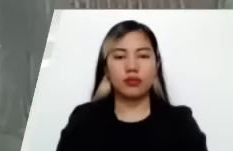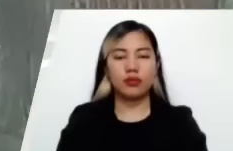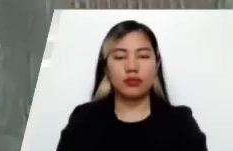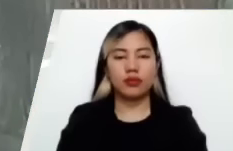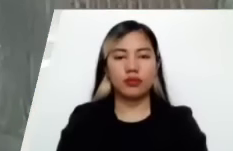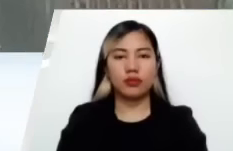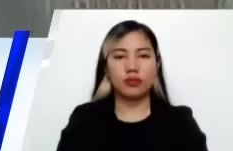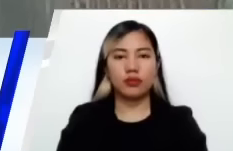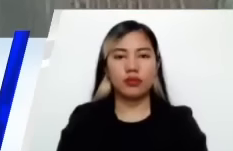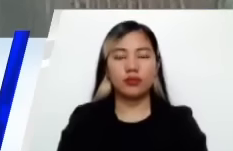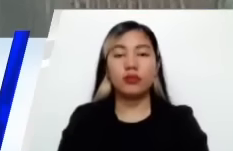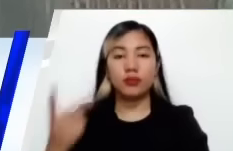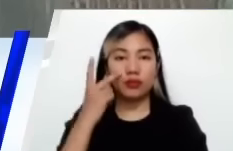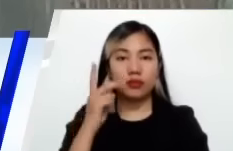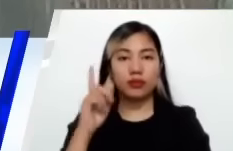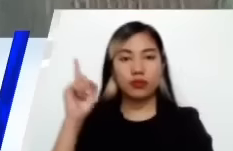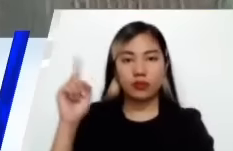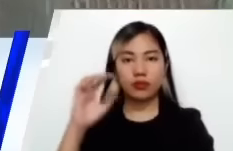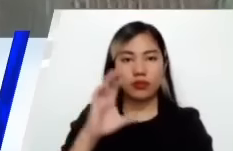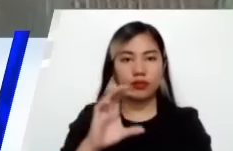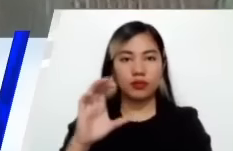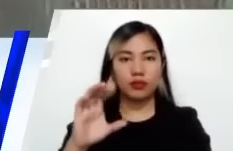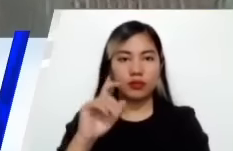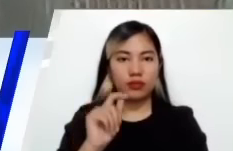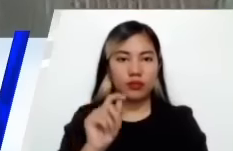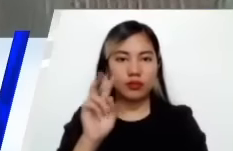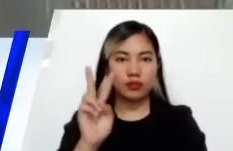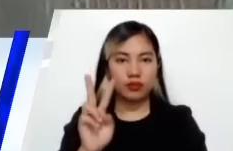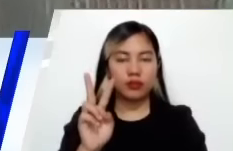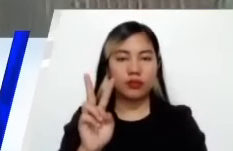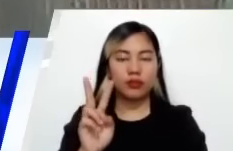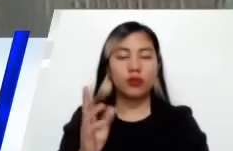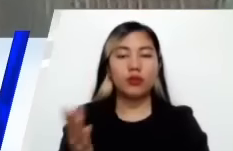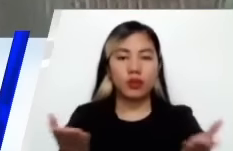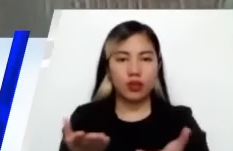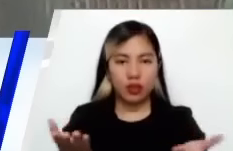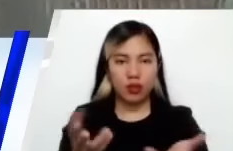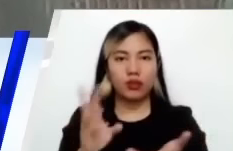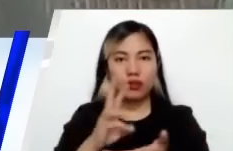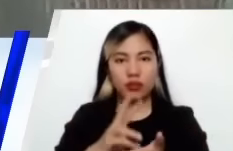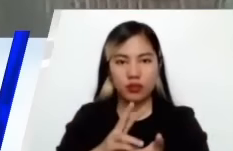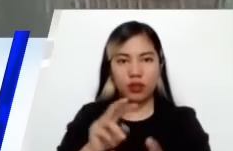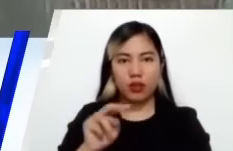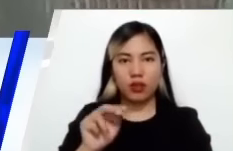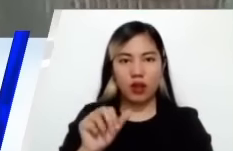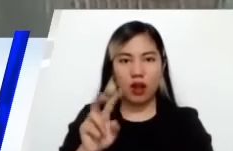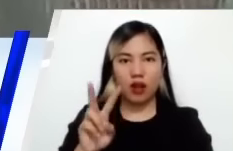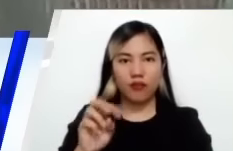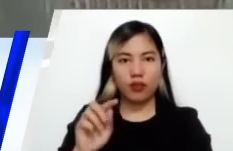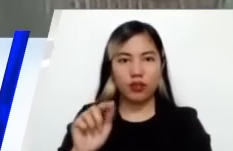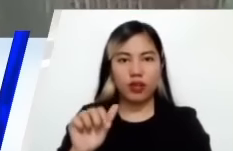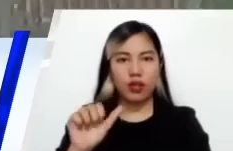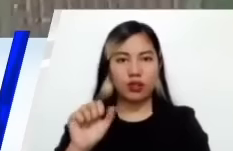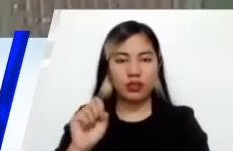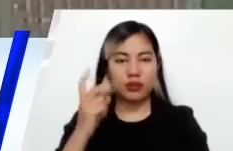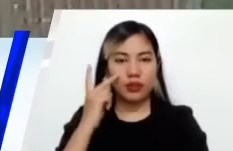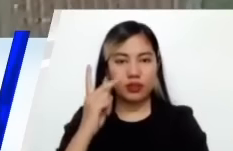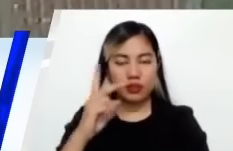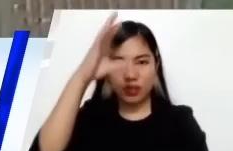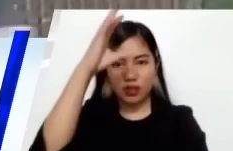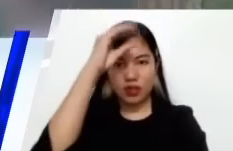Kuha yan ang CCTV sa barangay BBN sa Navotas. Kitang-kitang dumaan ang lalaki na nakaputing t-shirt bago pumasok sa